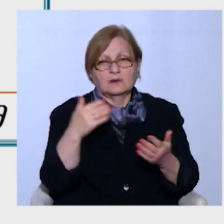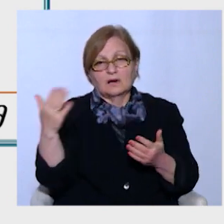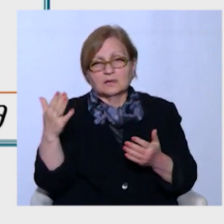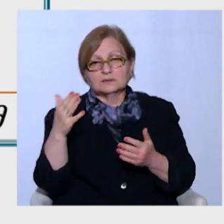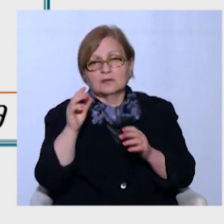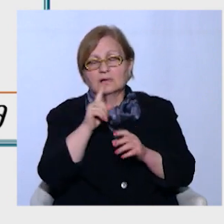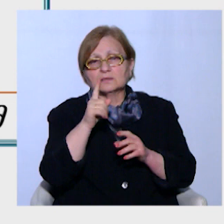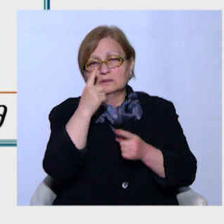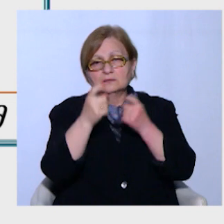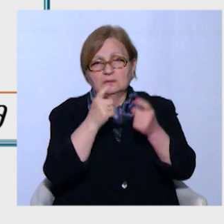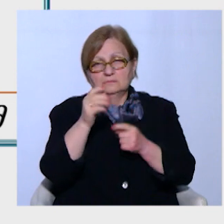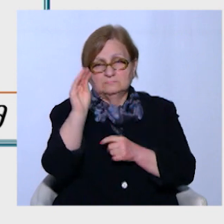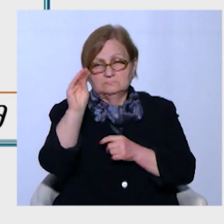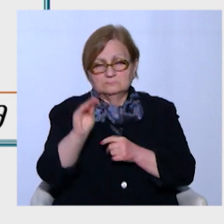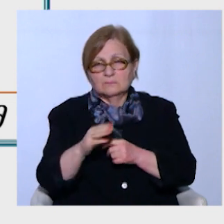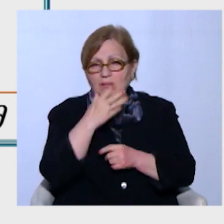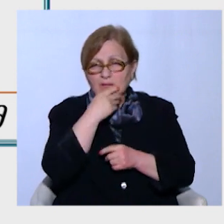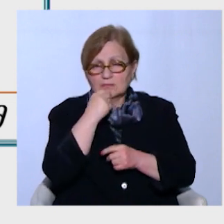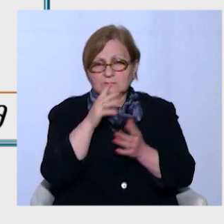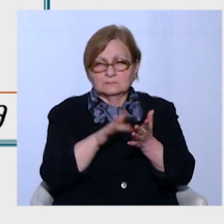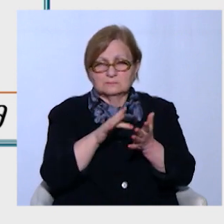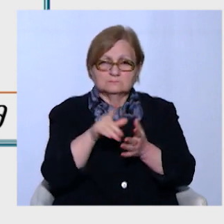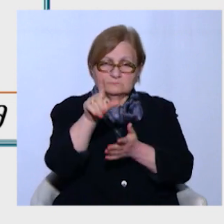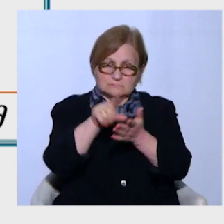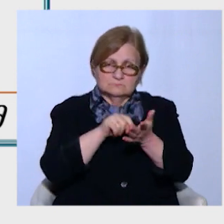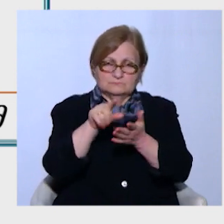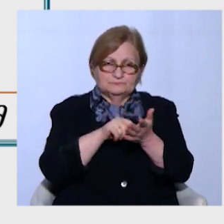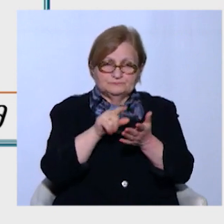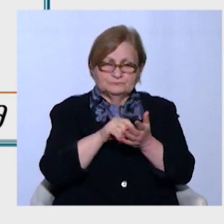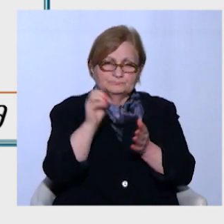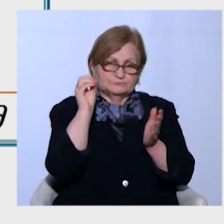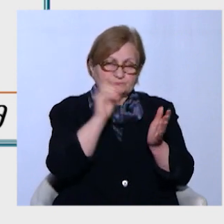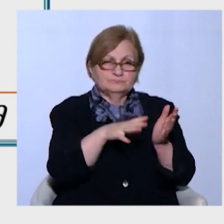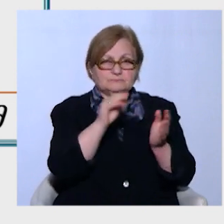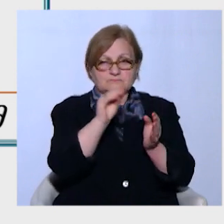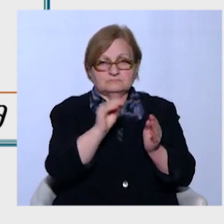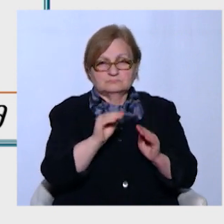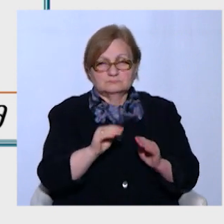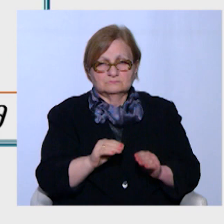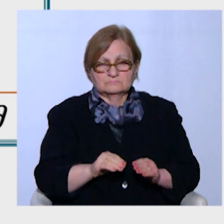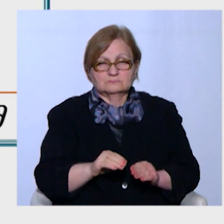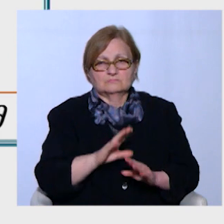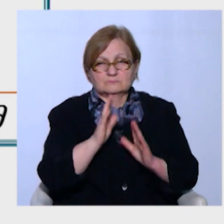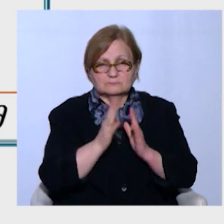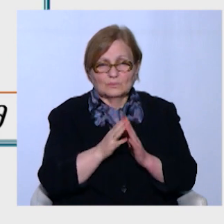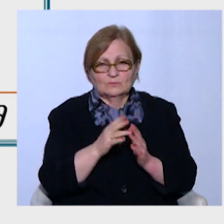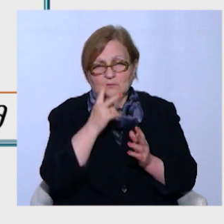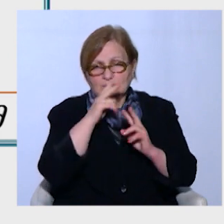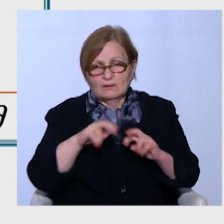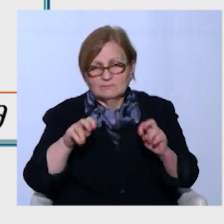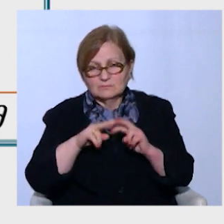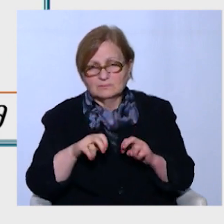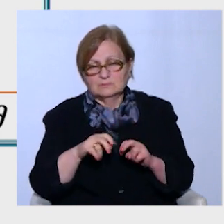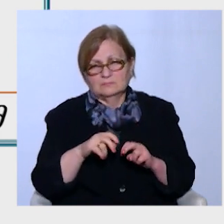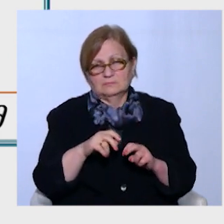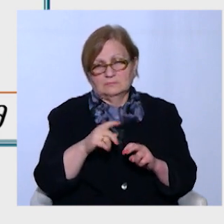მოცემულობა. ამოვწეროთ ლამაზად მოცემულობა, ABO განვიხილოთ მართკუთხა სამკუთხედი, დავწეროთ პითაგორას თეორემა ნაბიჯ-ნაბიჯ